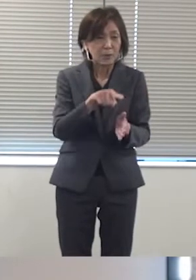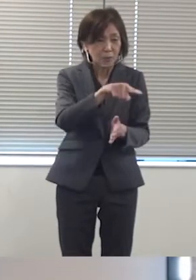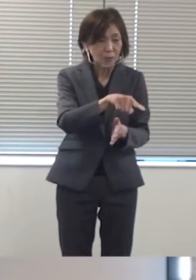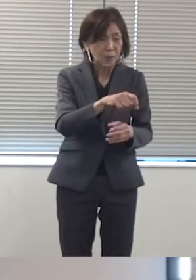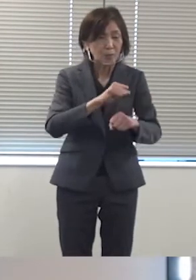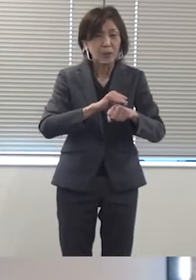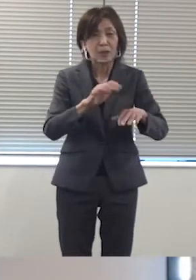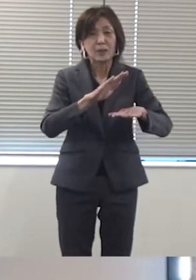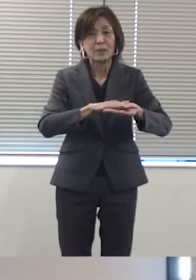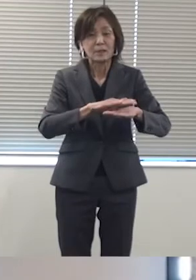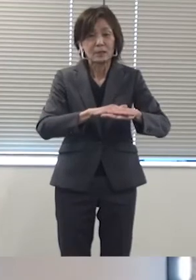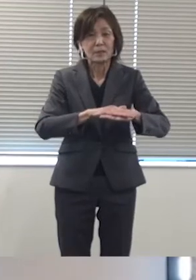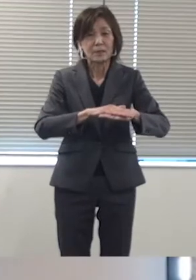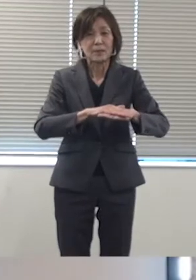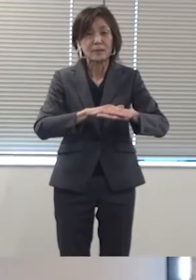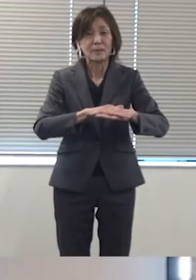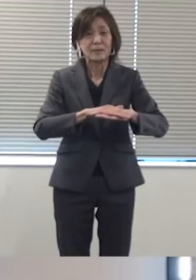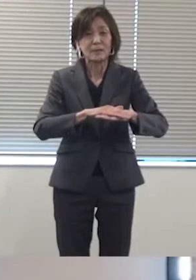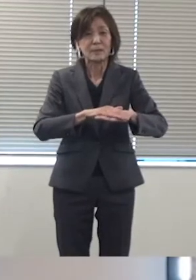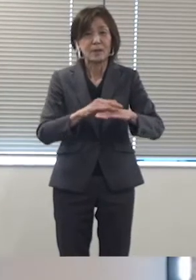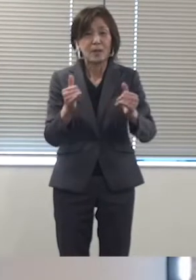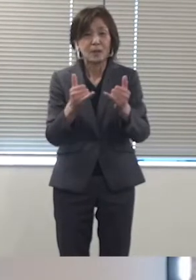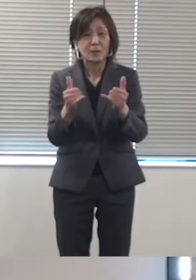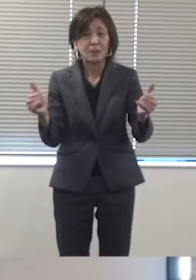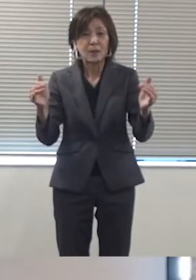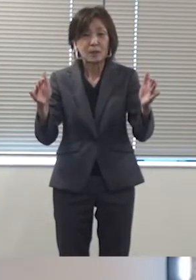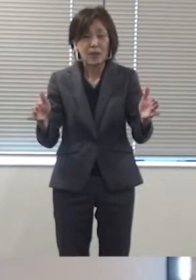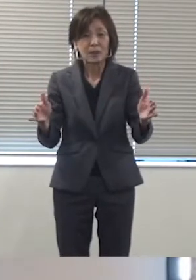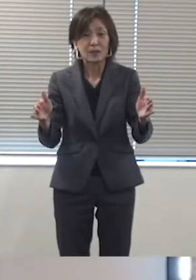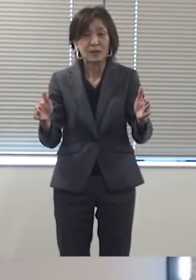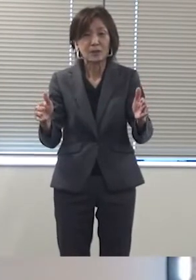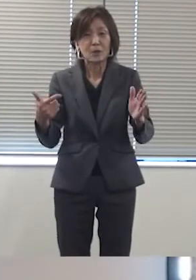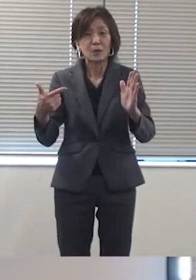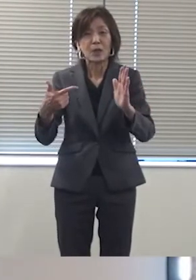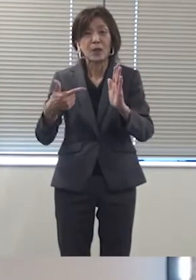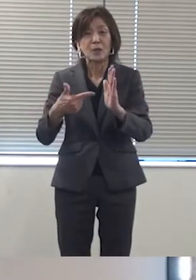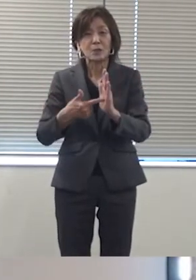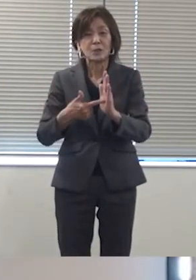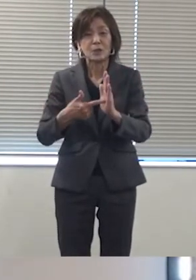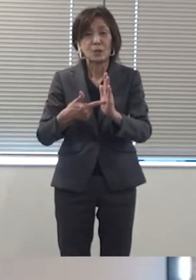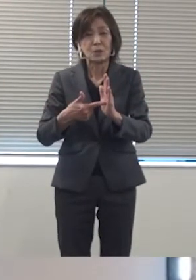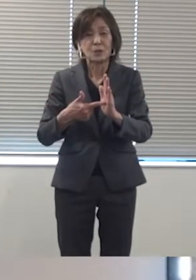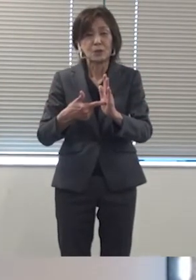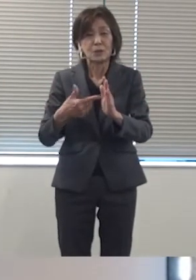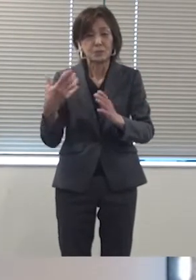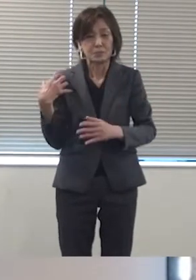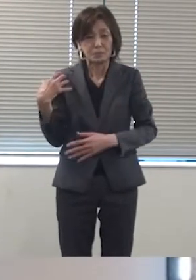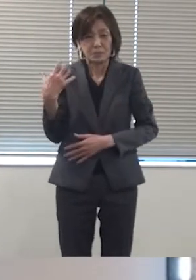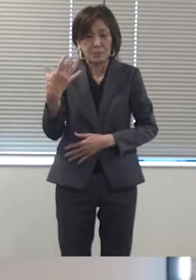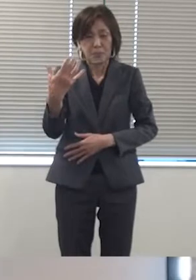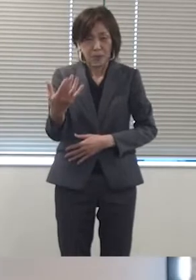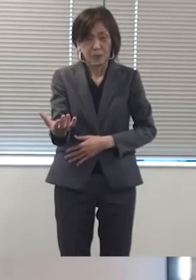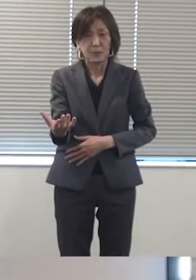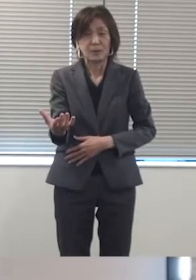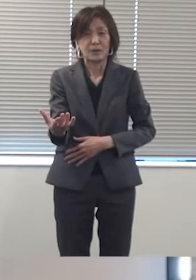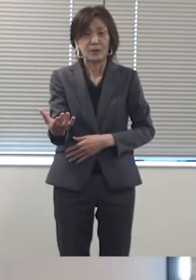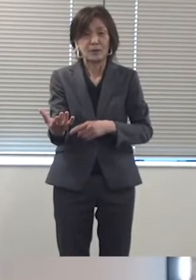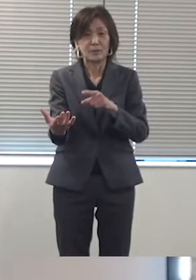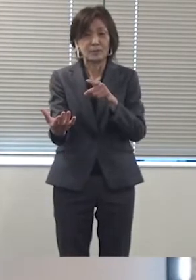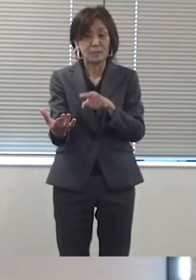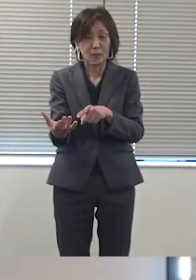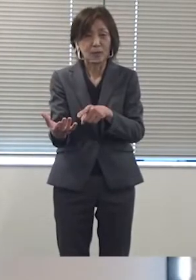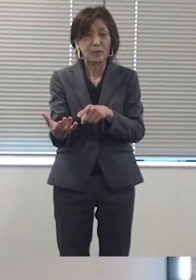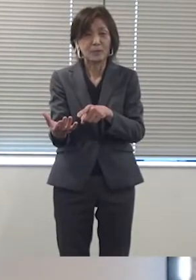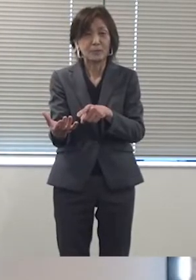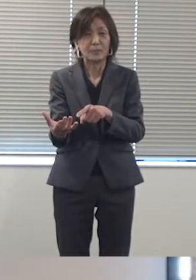に移管をしました。それで、ちょっとそれぞれの歴史的な背景もあってです ですね、過去大巻